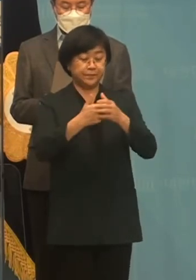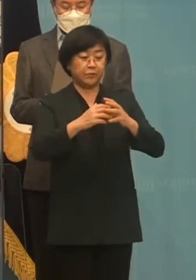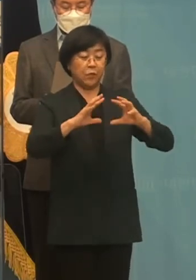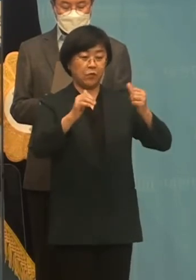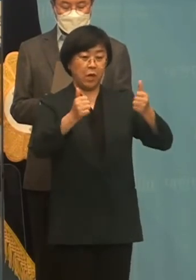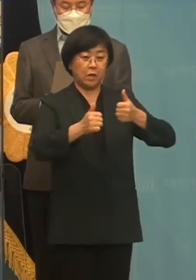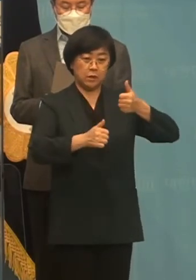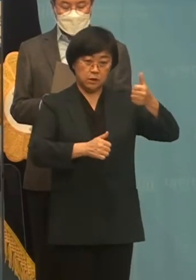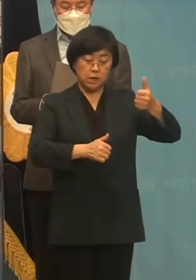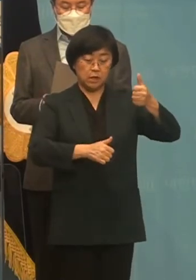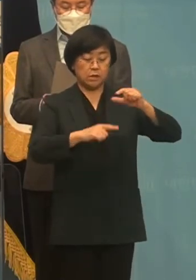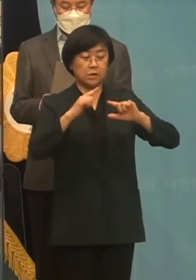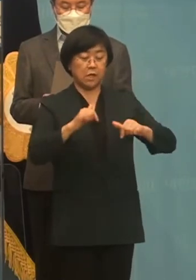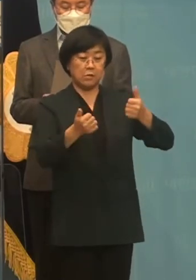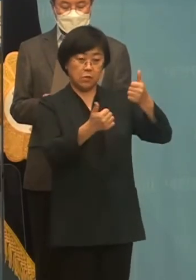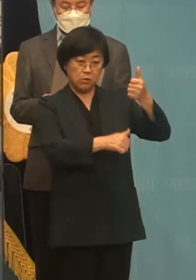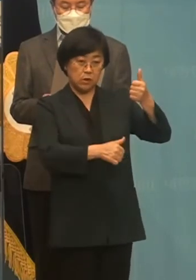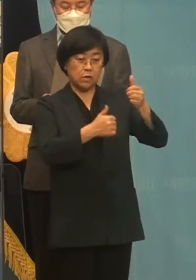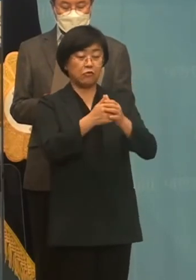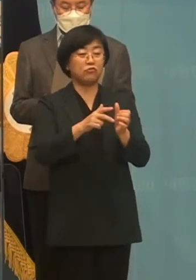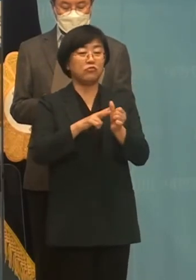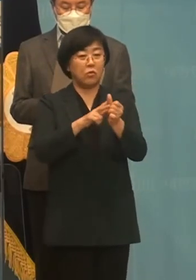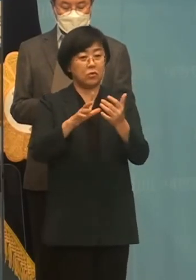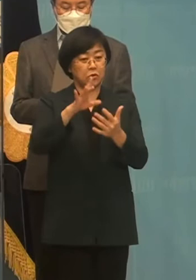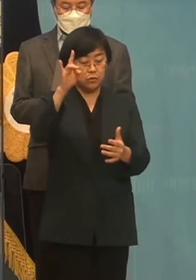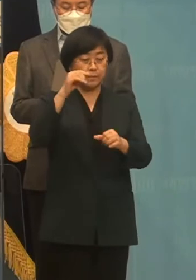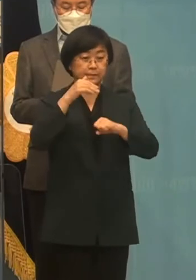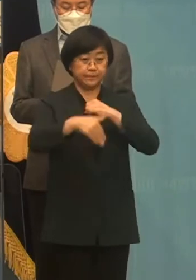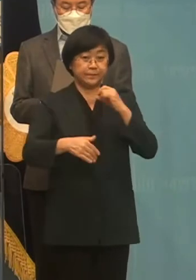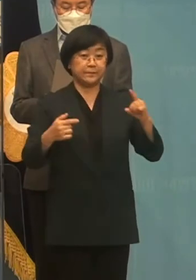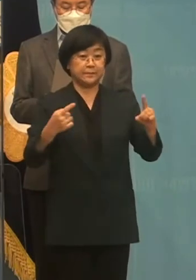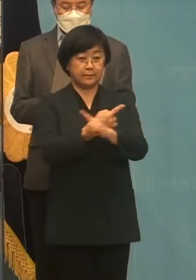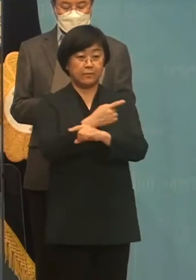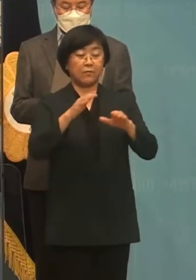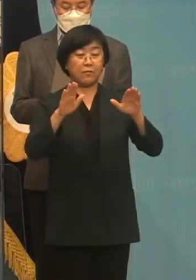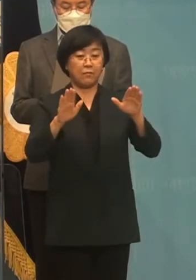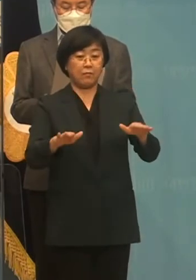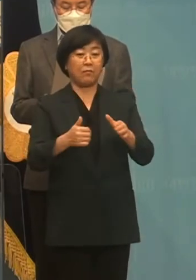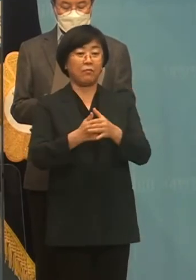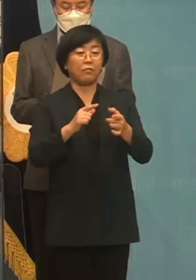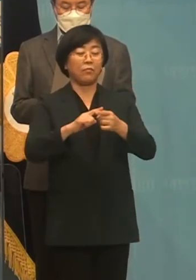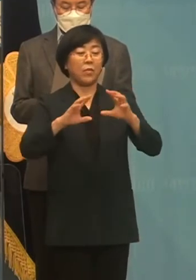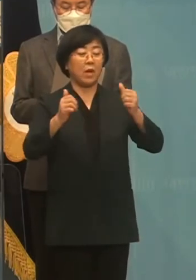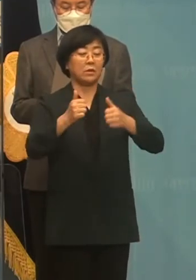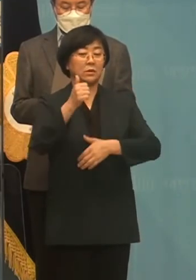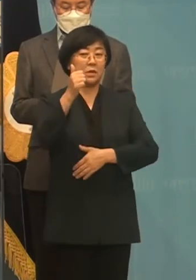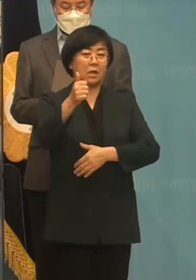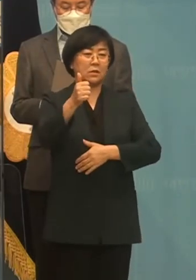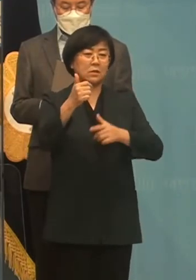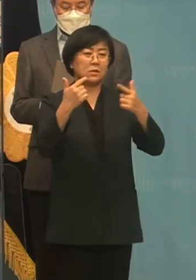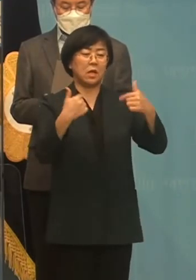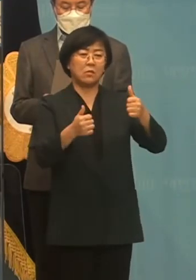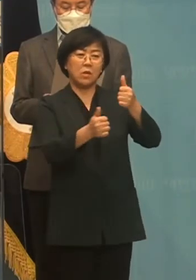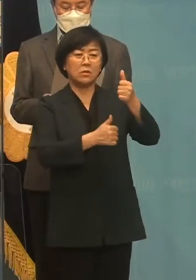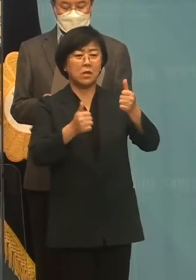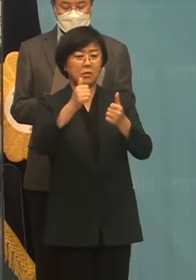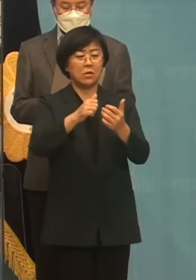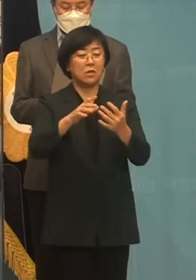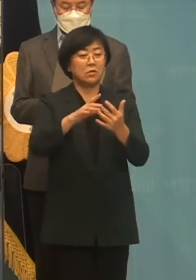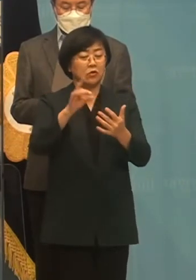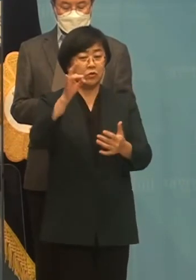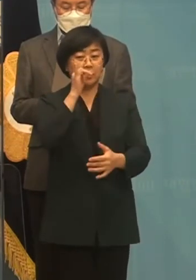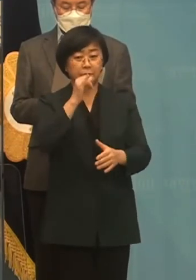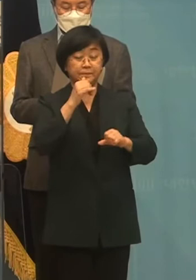국회의장, 상임위원장 후보 선출 방식을 바꿔야 합니다. 현재는 선수와 나이로 국회의장 후보, 상임위원장 후보를 선출하고